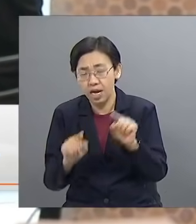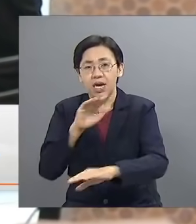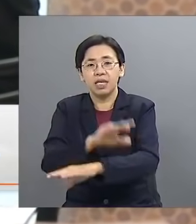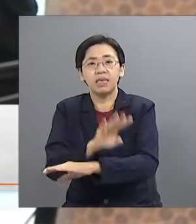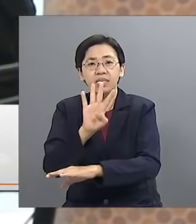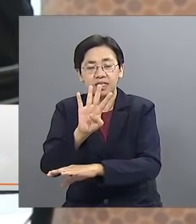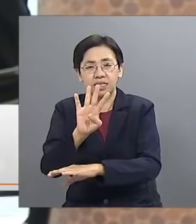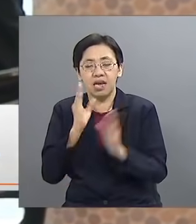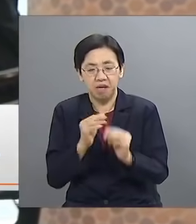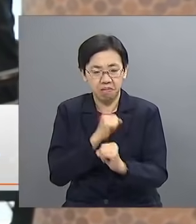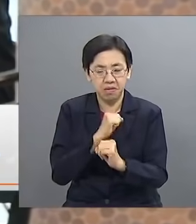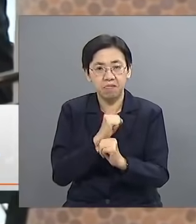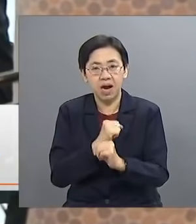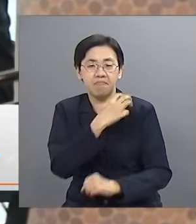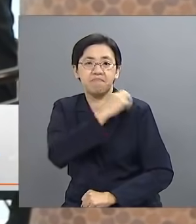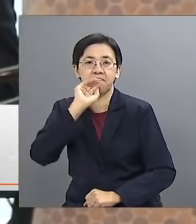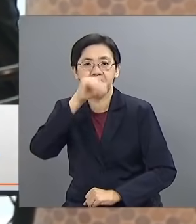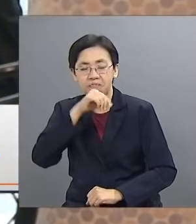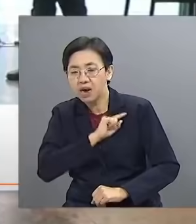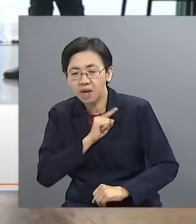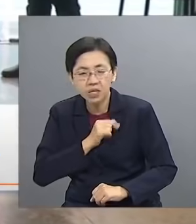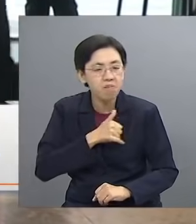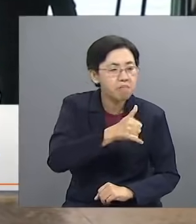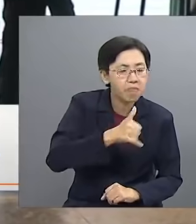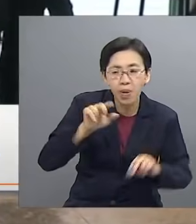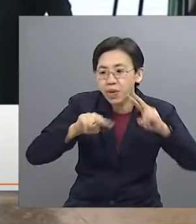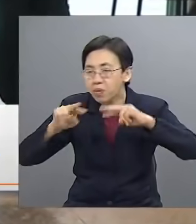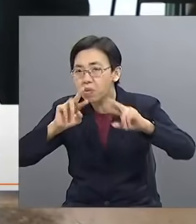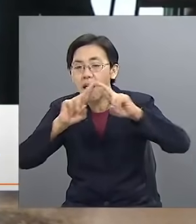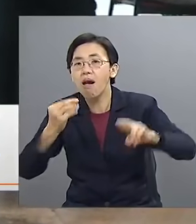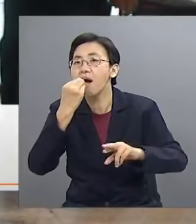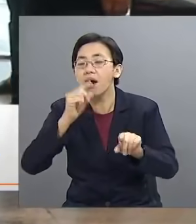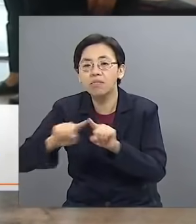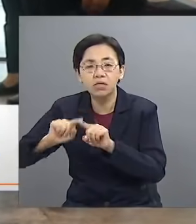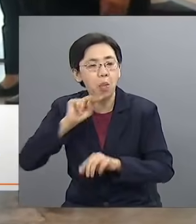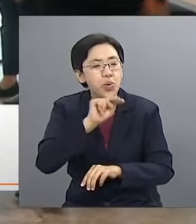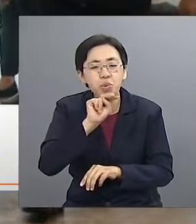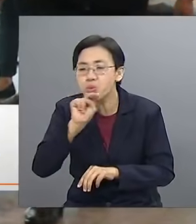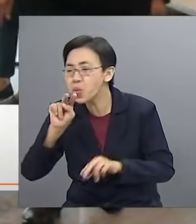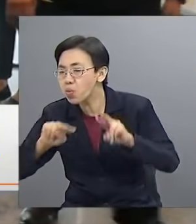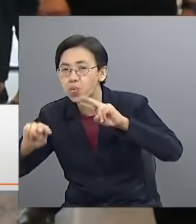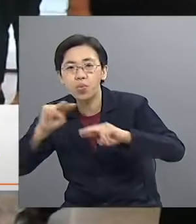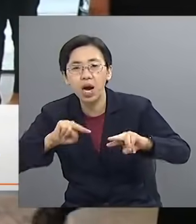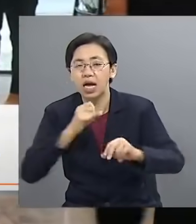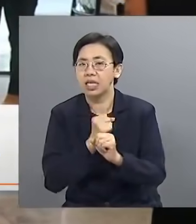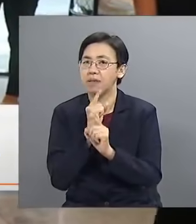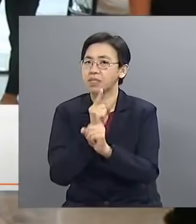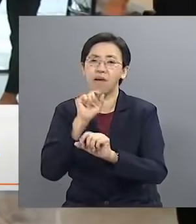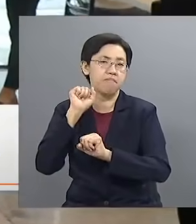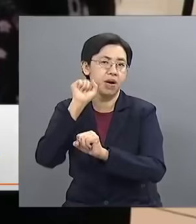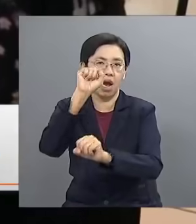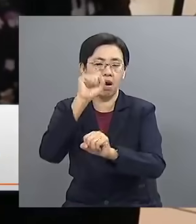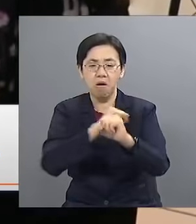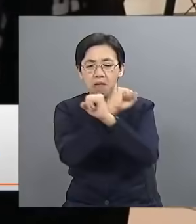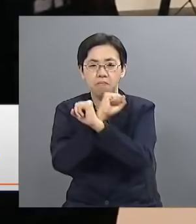าที่เทศกิจนั้นลงพื้นที่ไปสำรวจร้านอาหารต่างๆในพื้นที่เลยนะคะเพื่อให้เป็นไปตามมาตรการควบคุมโควิ